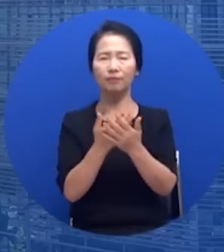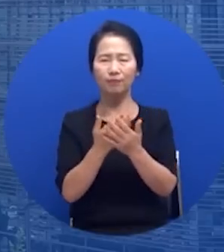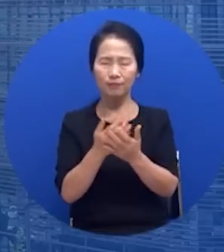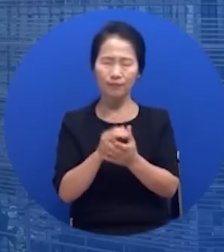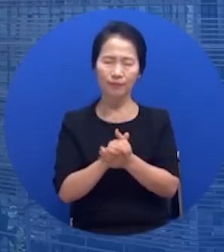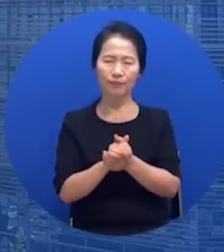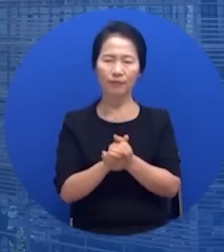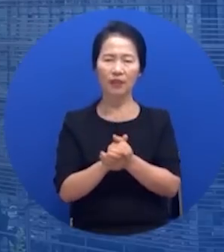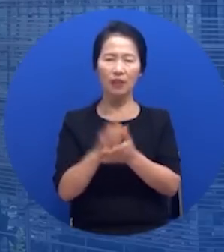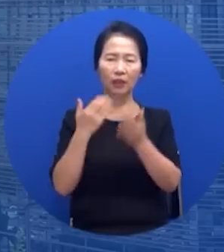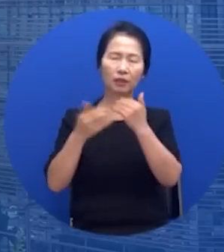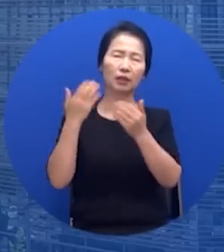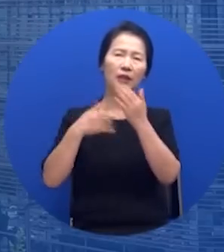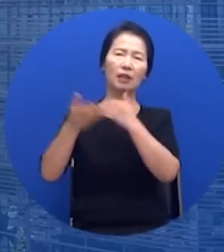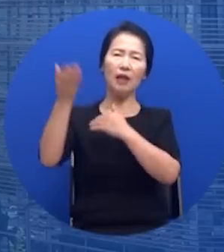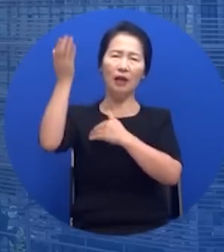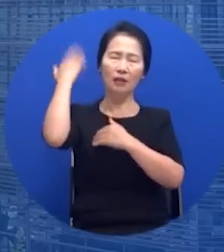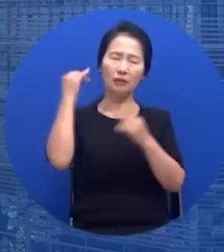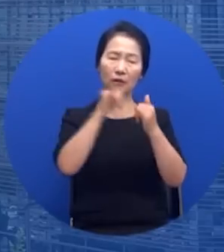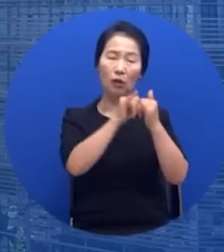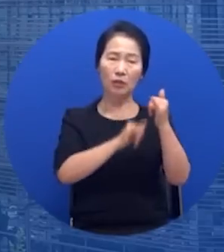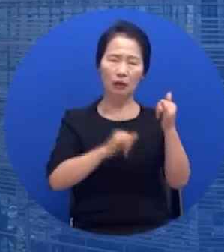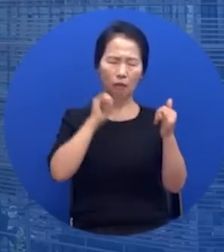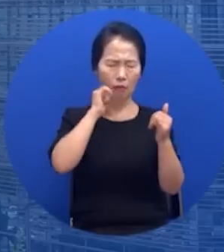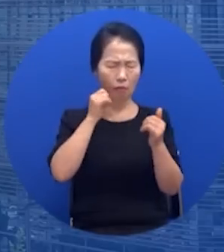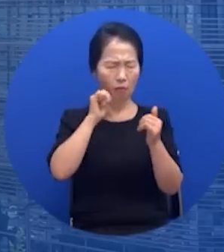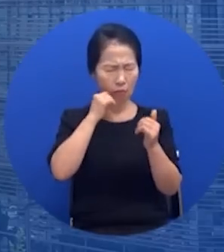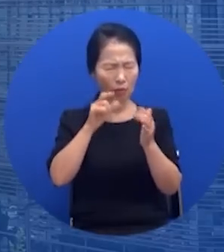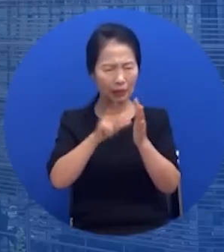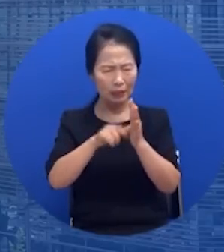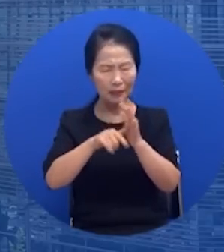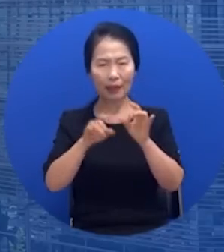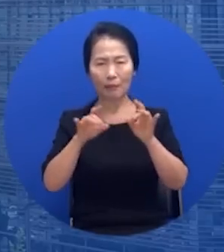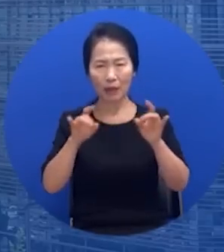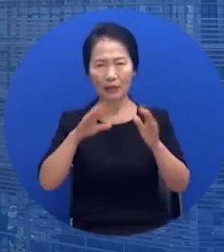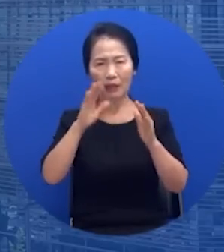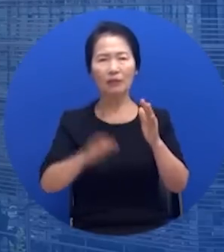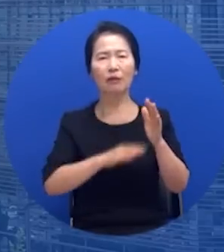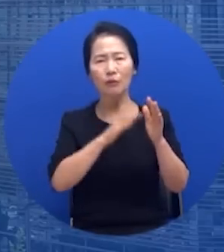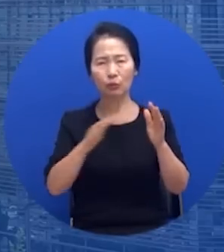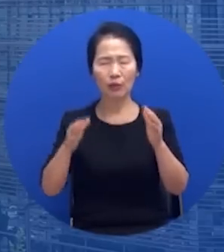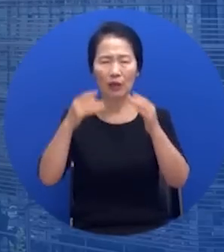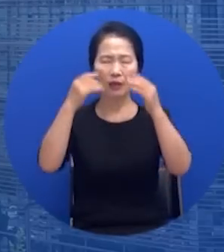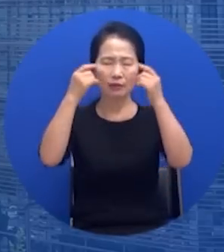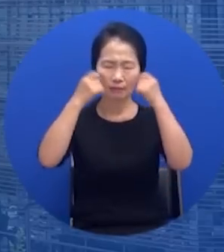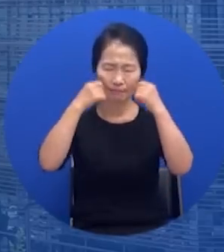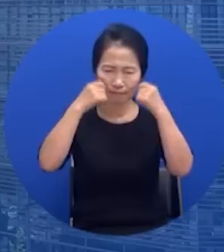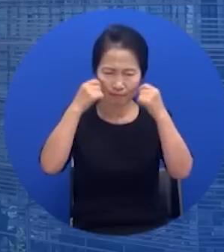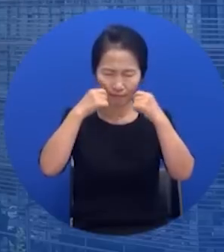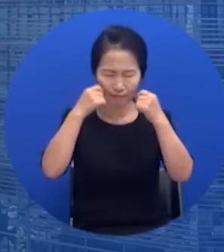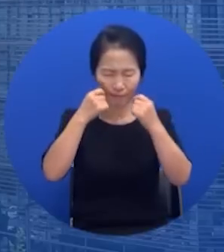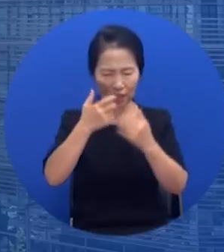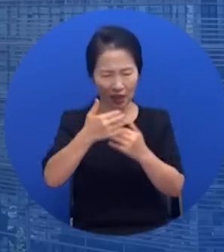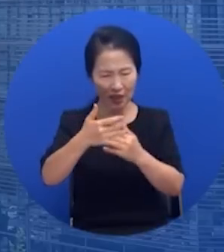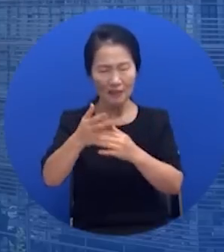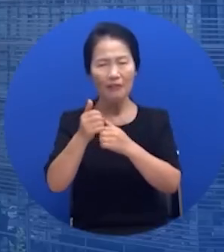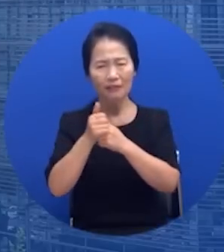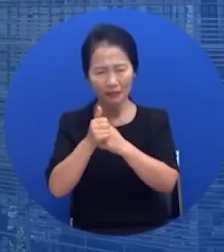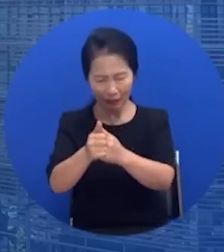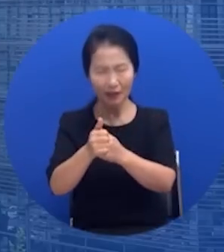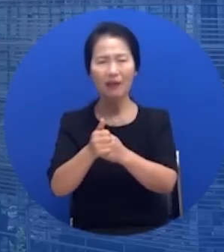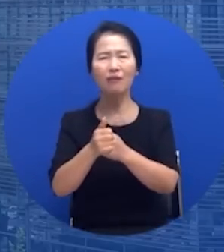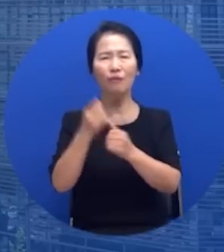지난 시간의 역사의 고비고비마다 우리 성도들의 기도의 눈물이 흐르는 방향대로 인민족을 인도해 주신